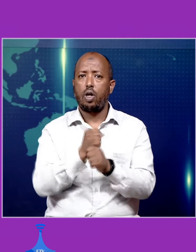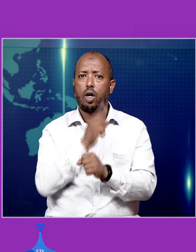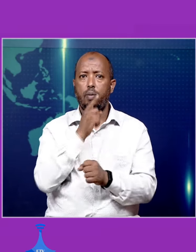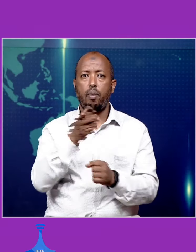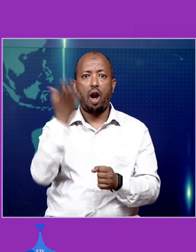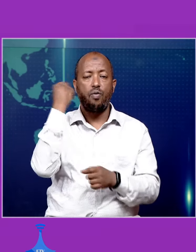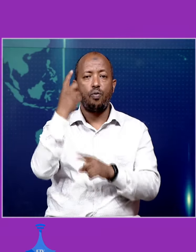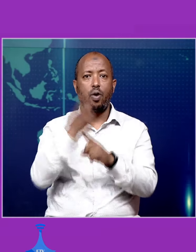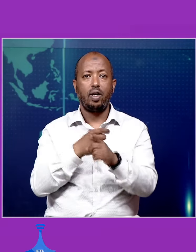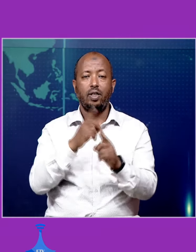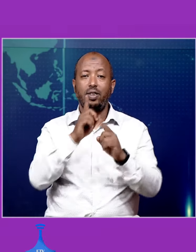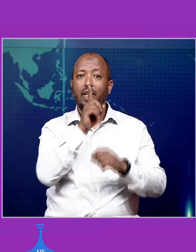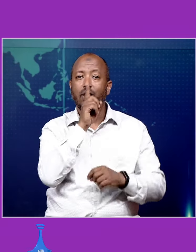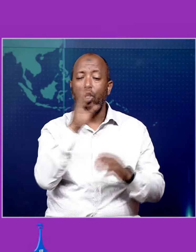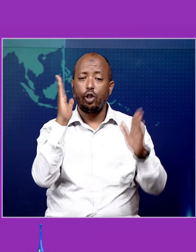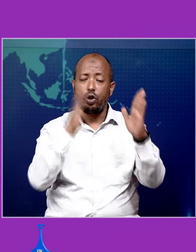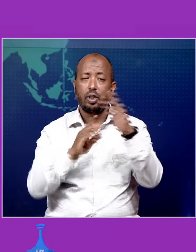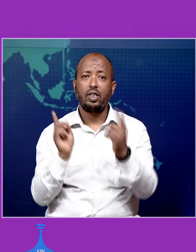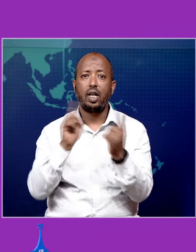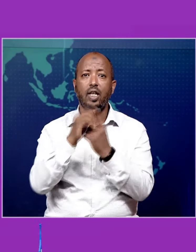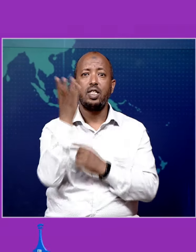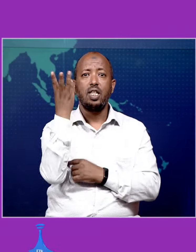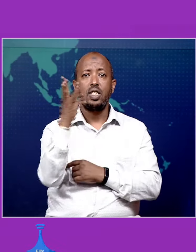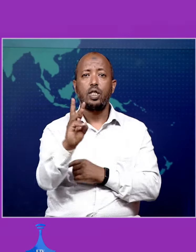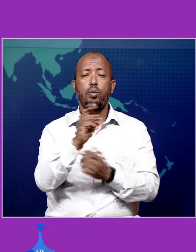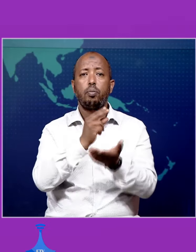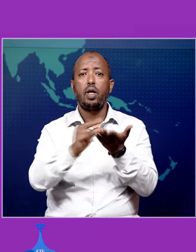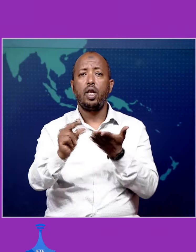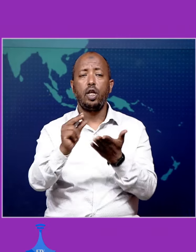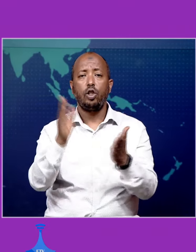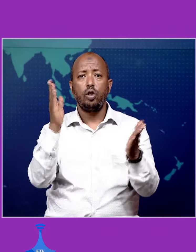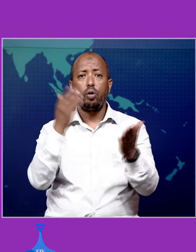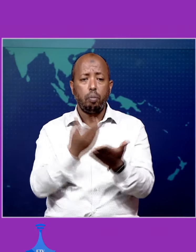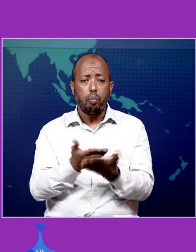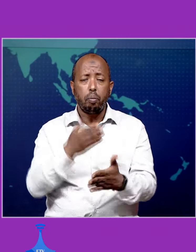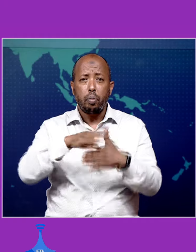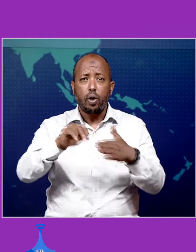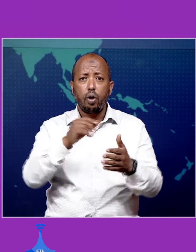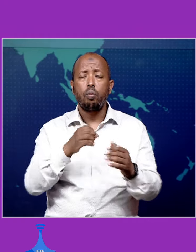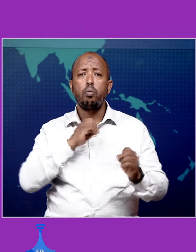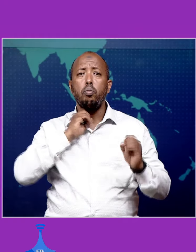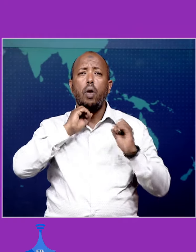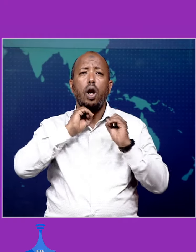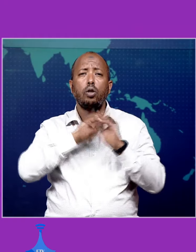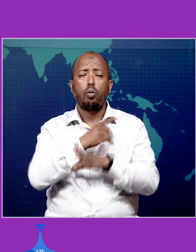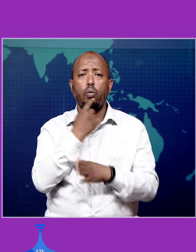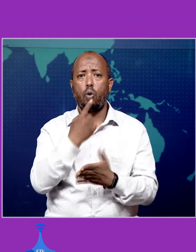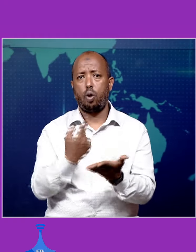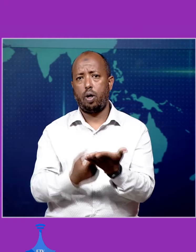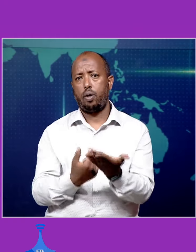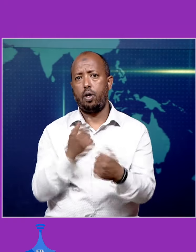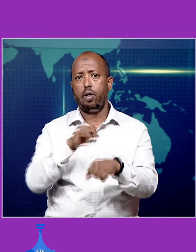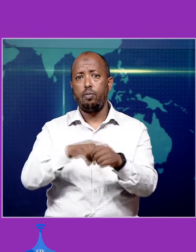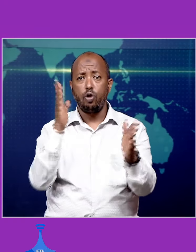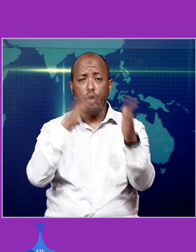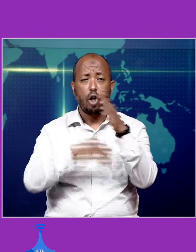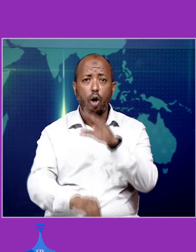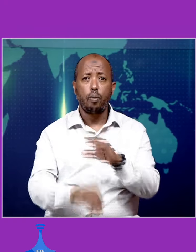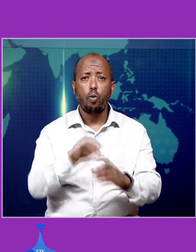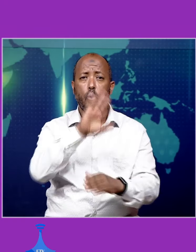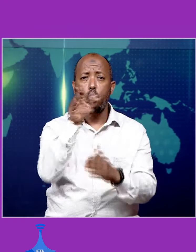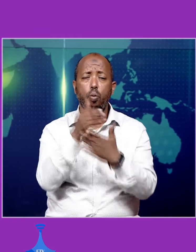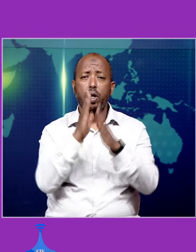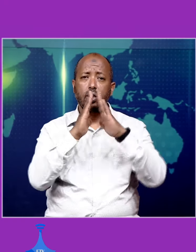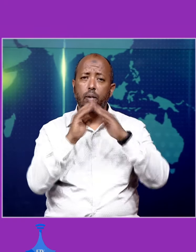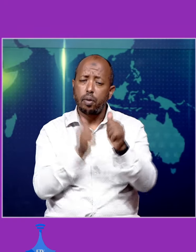በክልሉ በነበረው የጸጥታ ችግር እስከ 16 ቢሊዮን የሚጠጋ ሀብት ወድሟል ያሉት ቢሮ ኃላፊው ከዚህ ችግር ለመውጣት ሁሉም ለሰላም